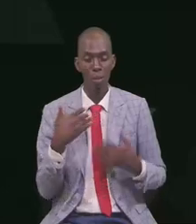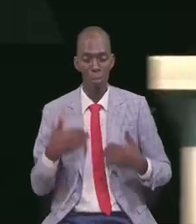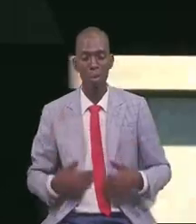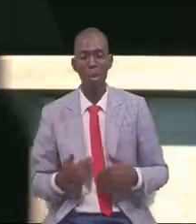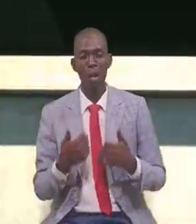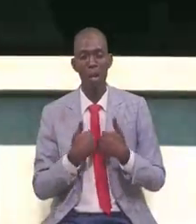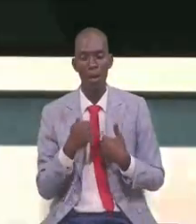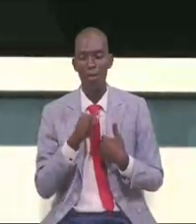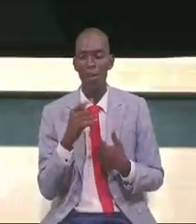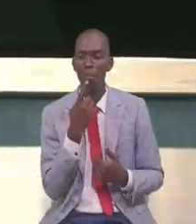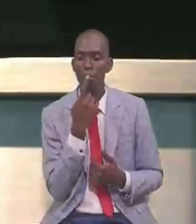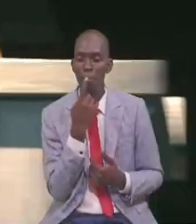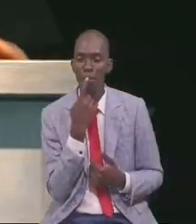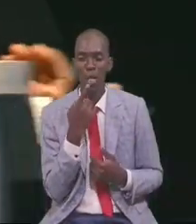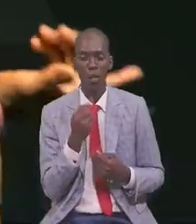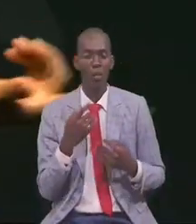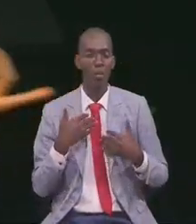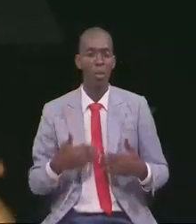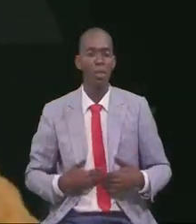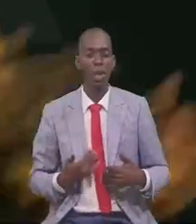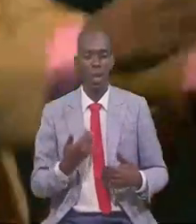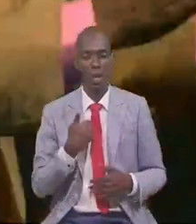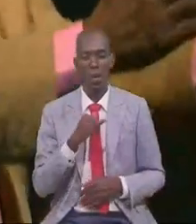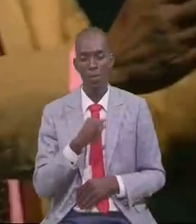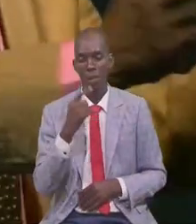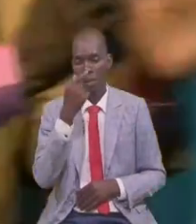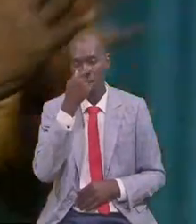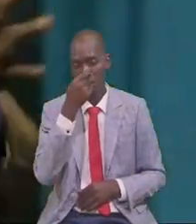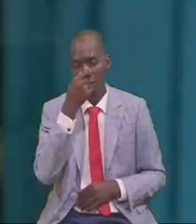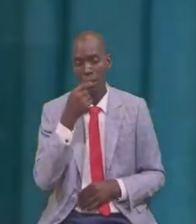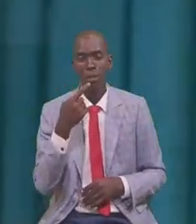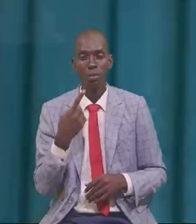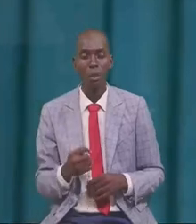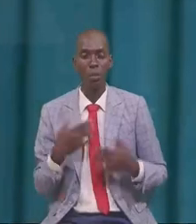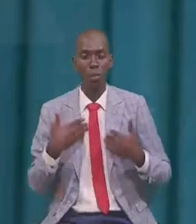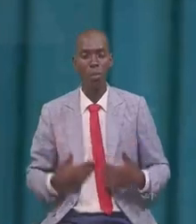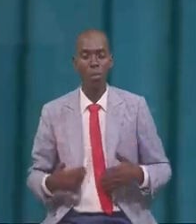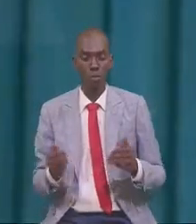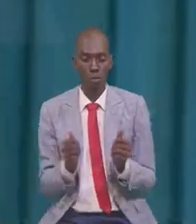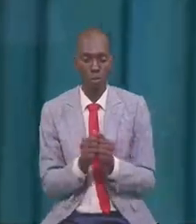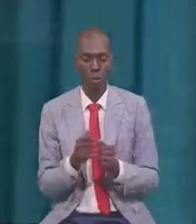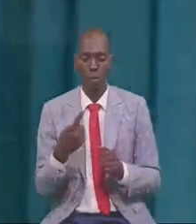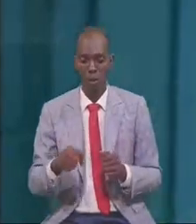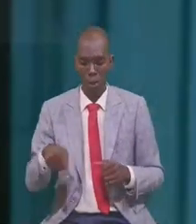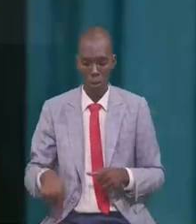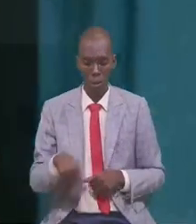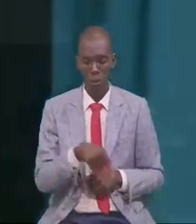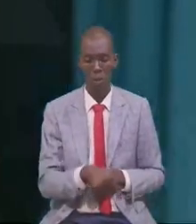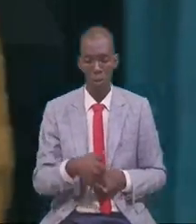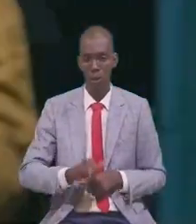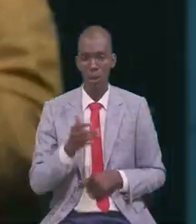corps ayant le nez, le corps, les pieds ne sont pas coupés, sont là, mais le